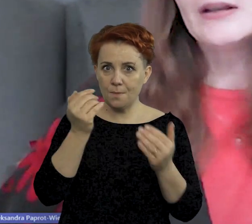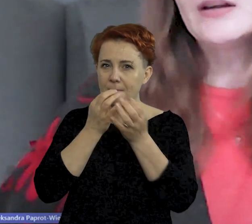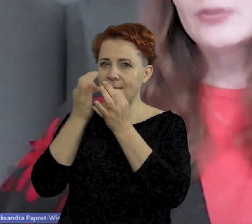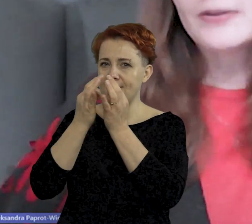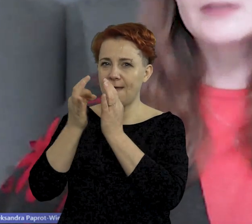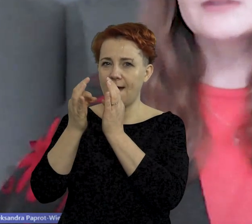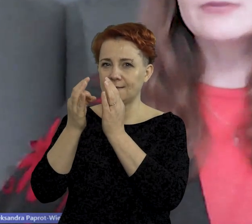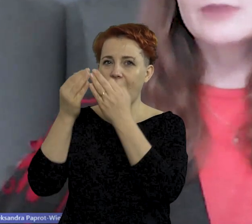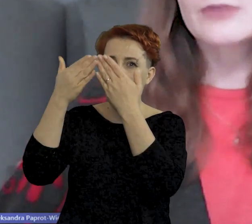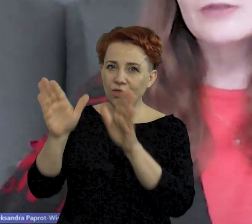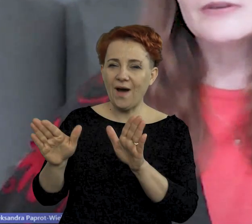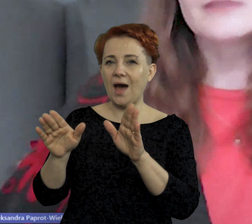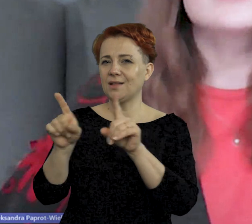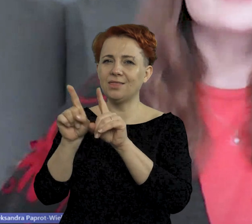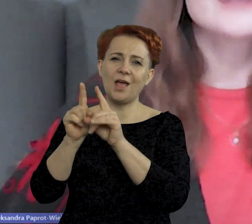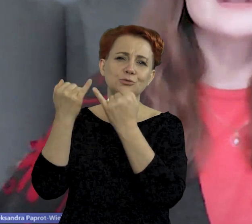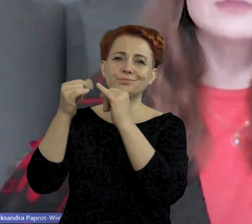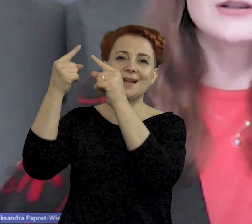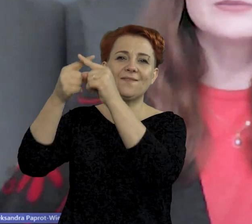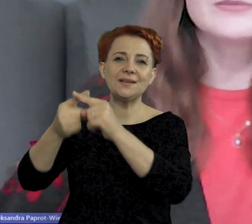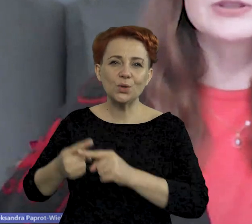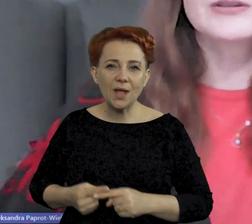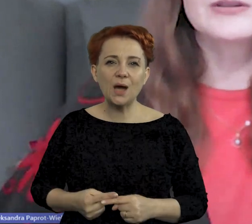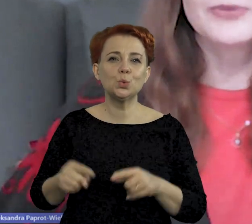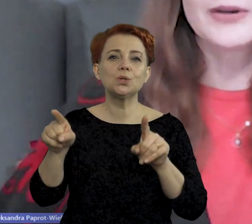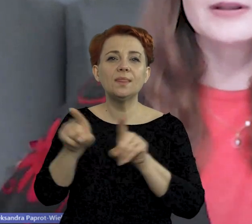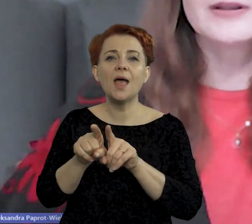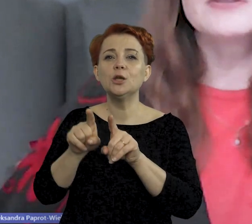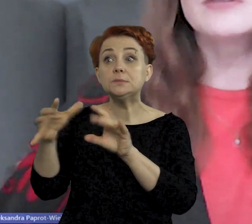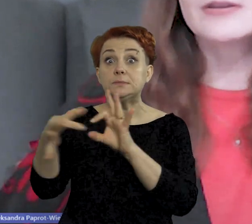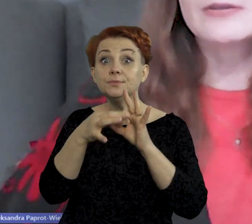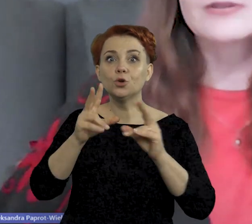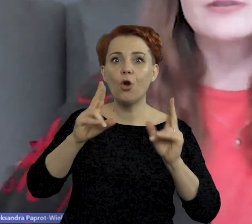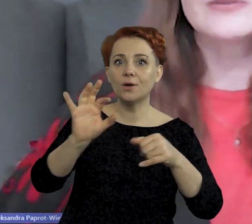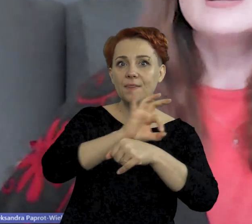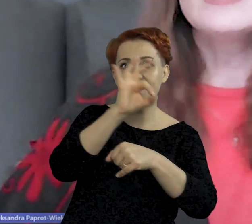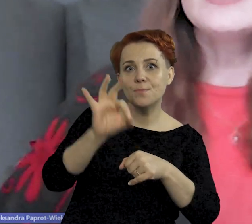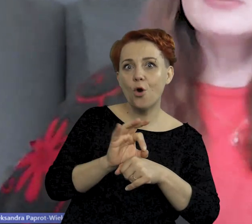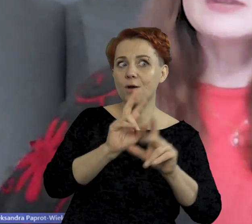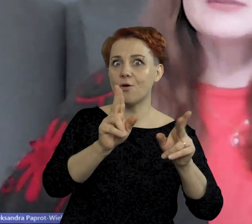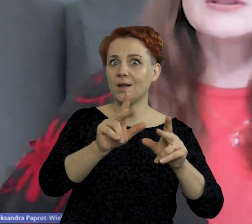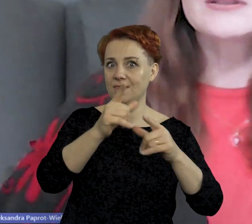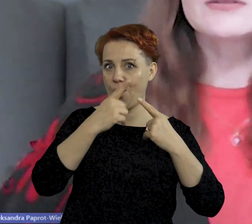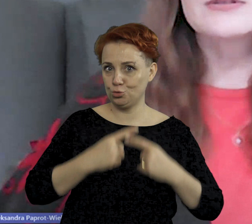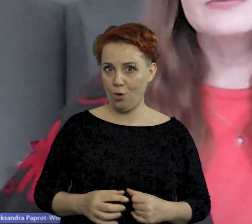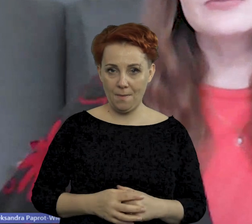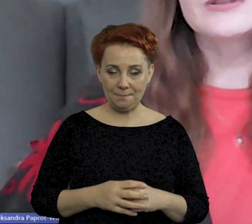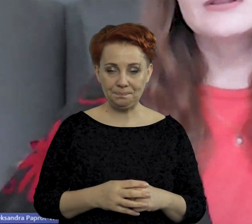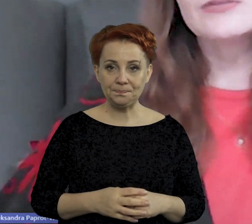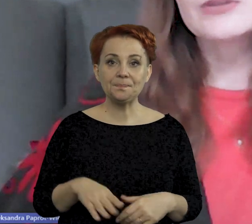pytania otwarte, kwestionariuszowe, związane z konkretnym też projektem, z konkretną osobą. I tutaj myślę, jest